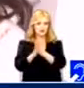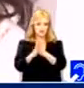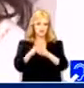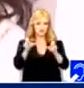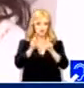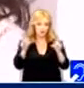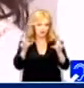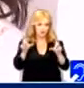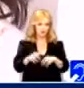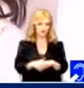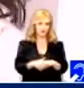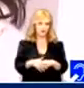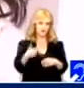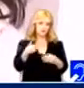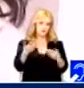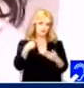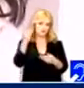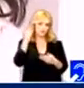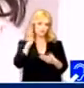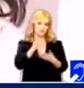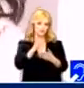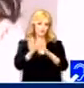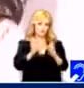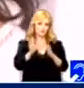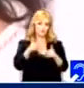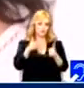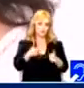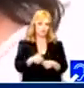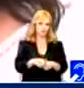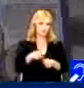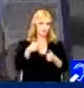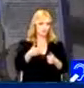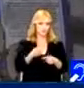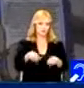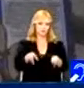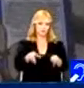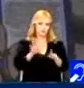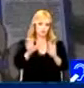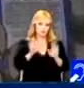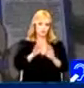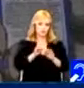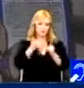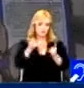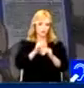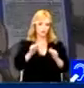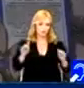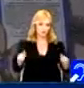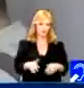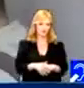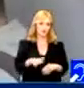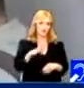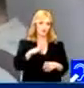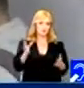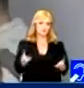eu consider că este o expoziție foarte bună, în special pentru elevi. Expoziția a fost organizată cu sprijinul